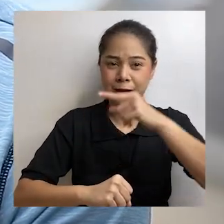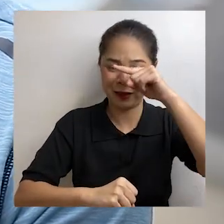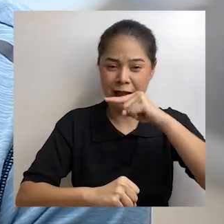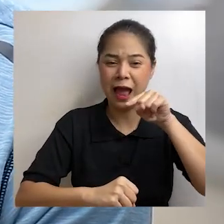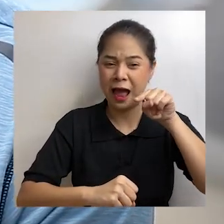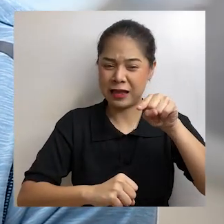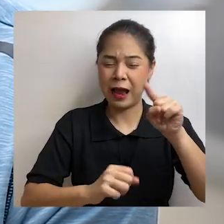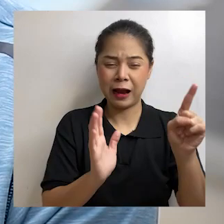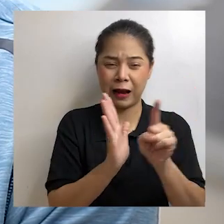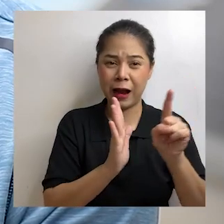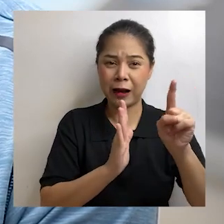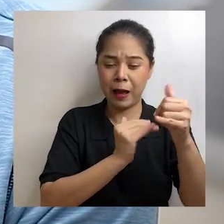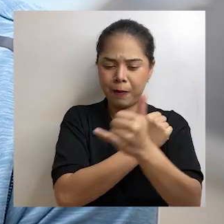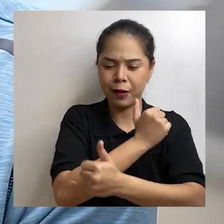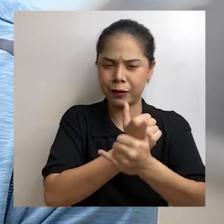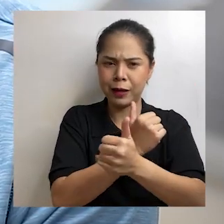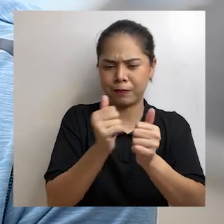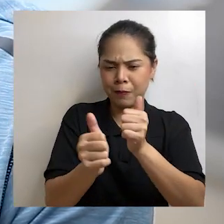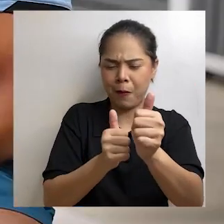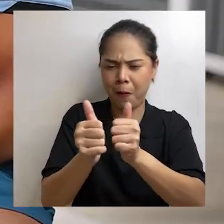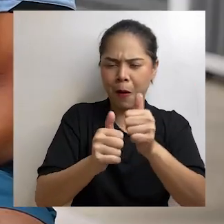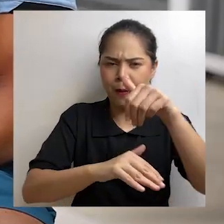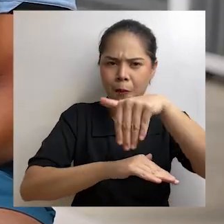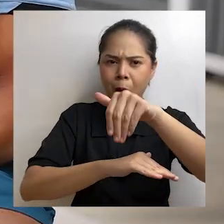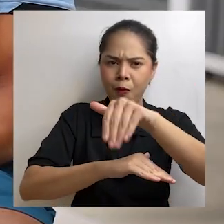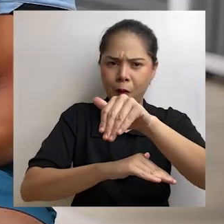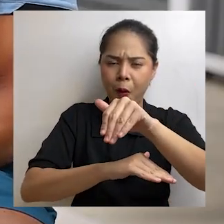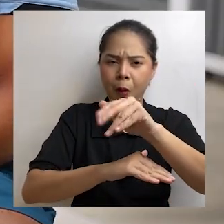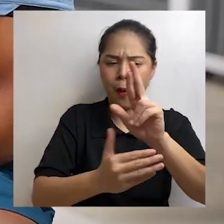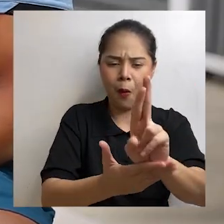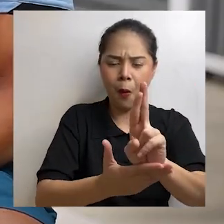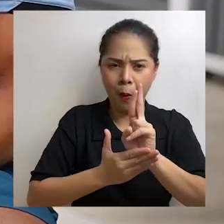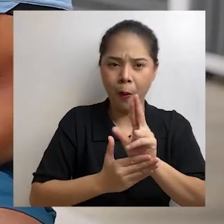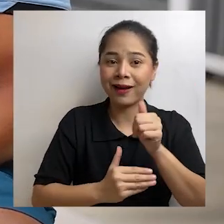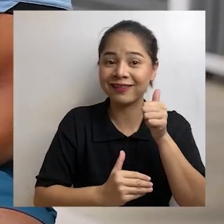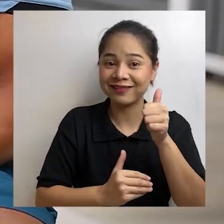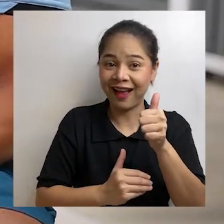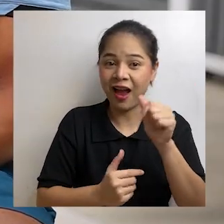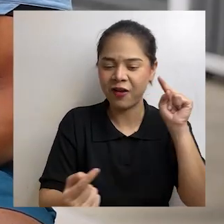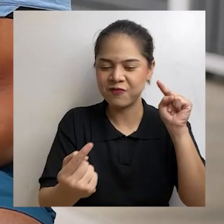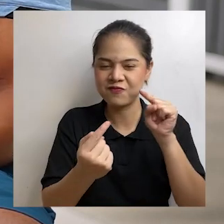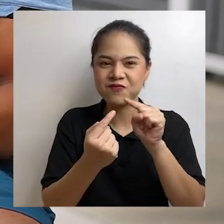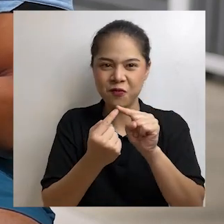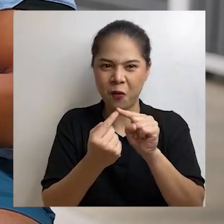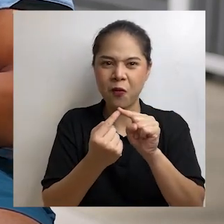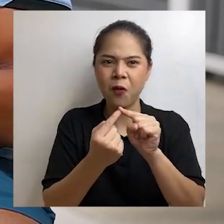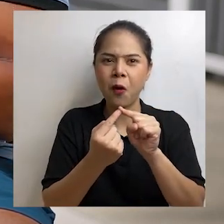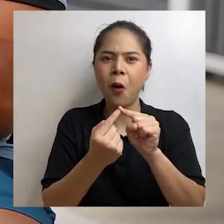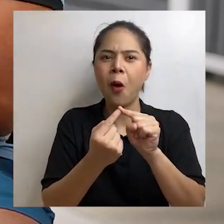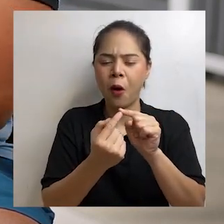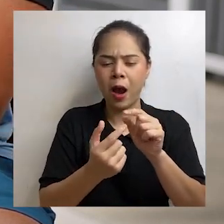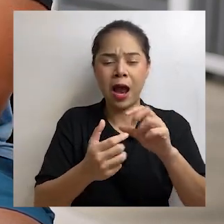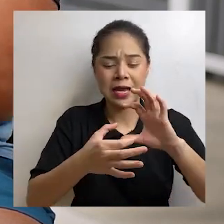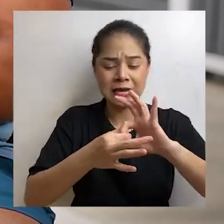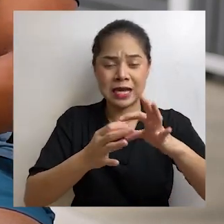ทศของผมเลยแล้วผมก็รู้สึกภาคภูมิใจมากในการแข่งขันนั้นเพราะว่าได้รางวัล outstanding ในการแข่งขันนั้นด้วยครับก็คือรางวัลนักกีฬ